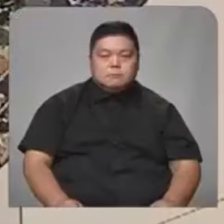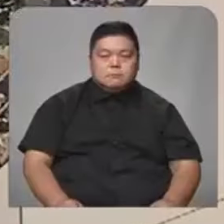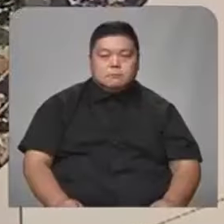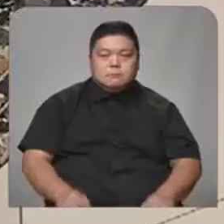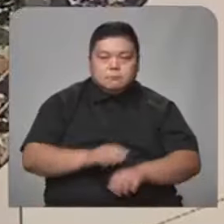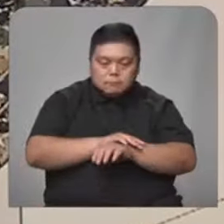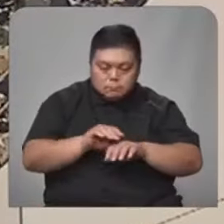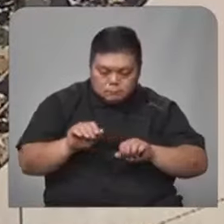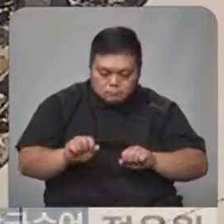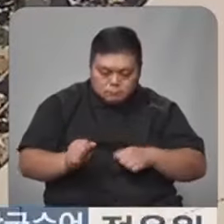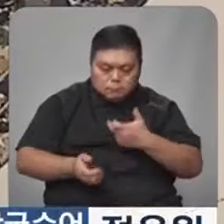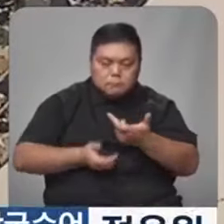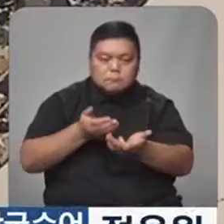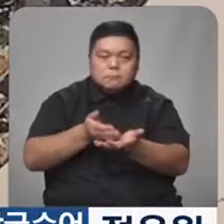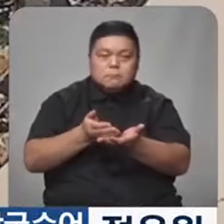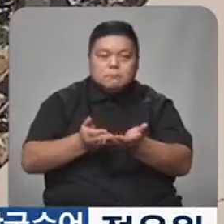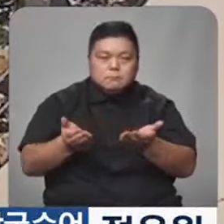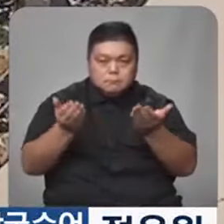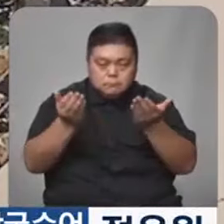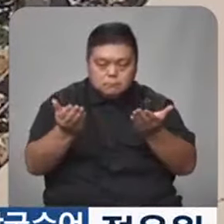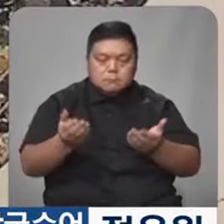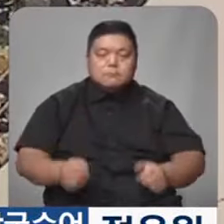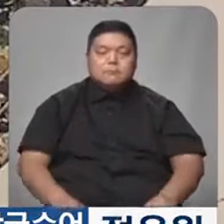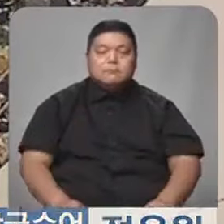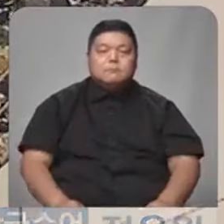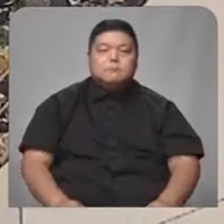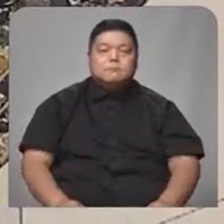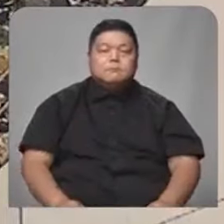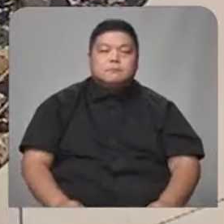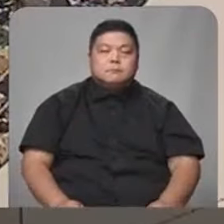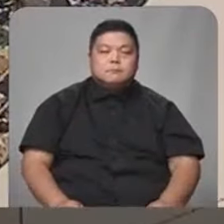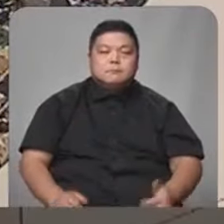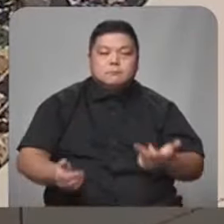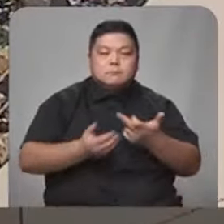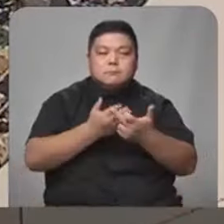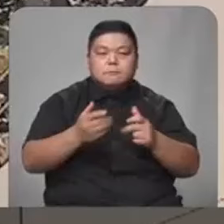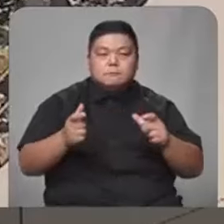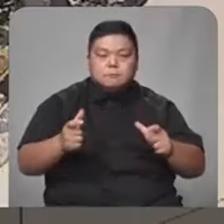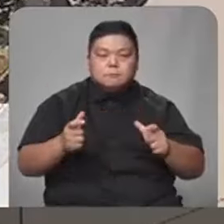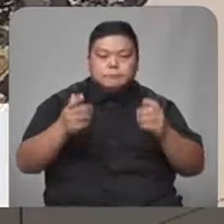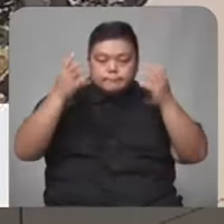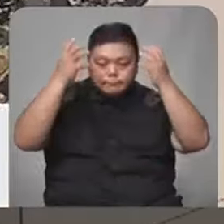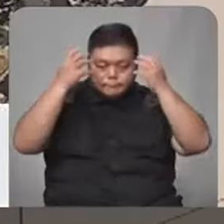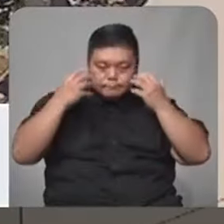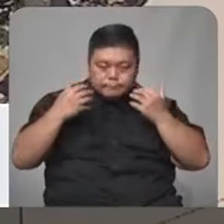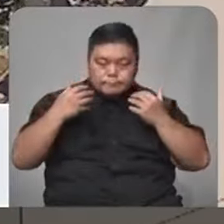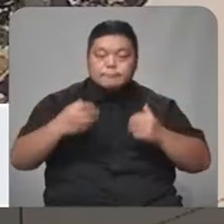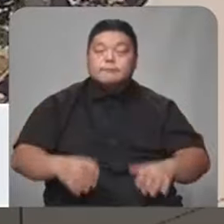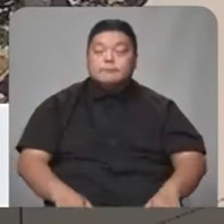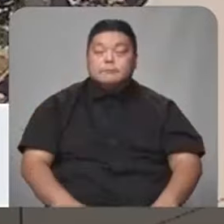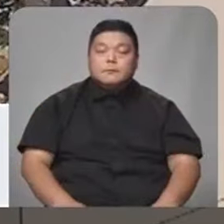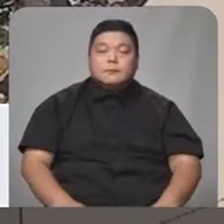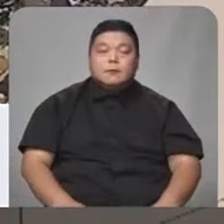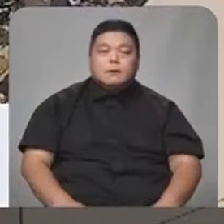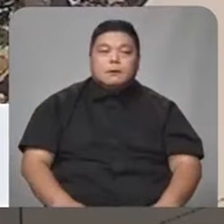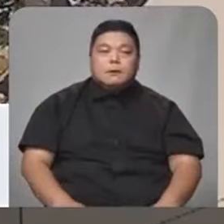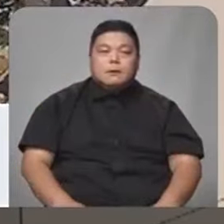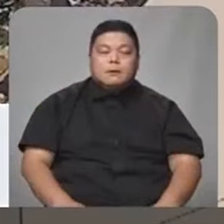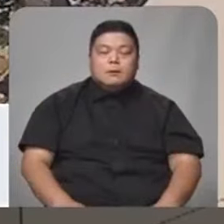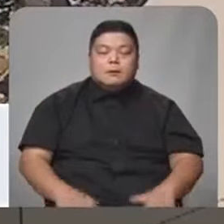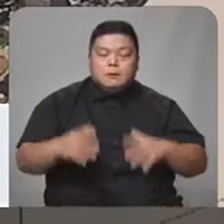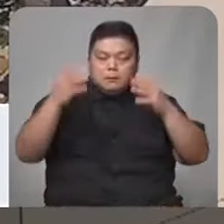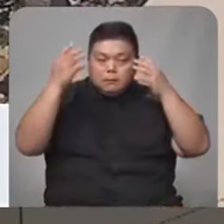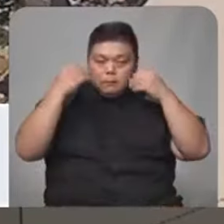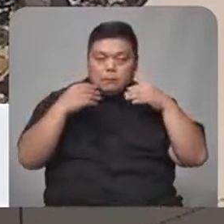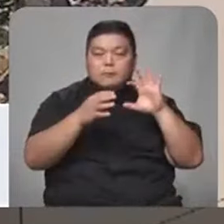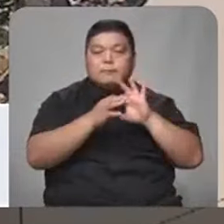여러분 안녕하십니까 9시 강훈 뉴스입니다 강운 도내 대부분 지역에 폭염 특보가 내려진 가운데 연일 무더위가